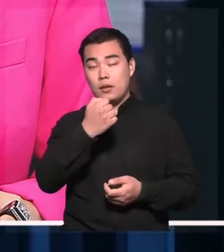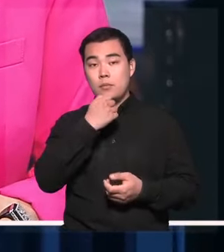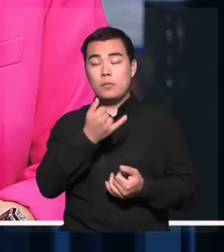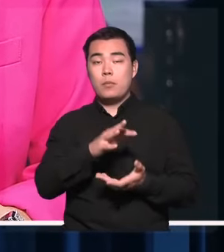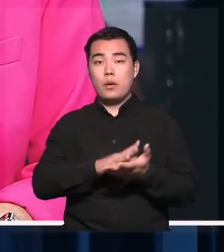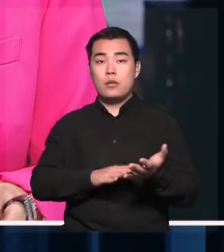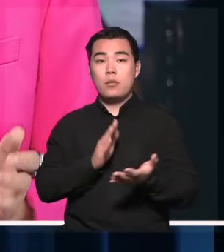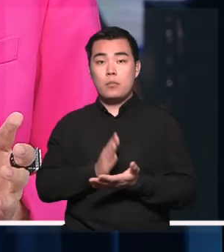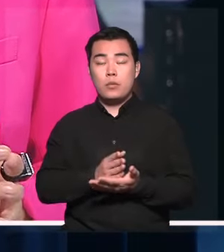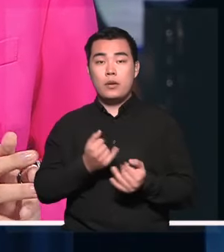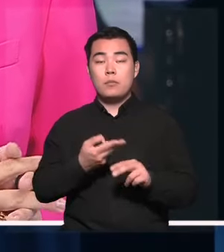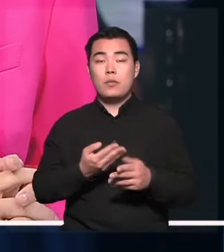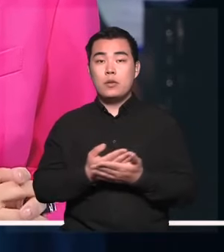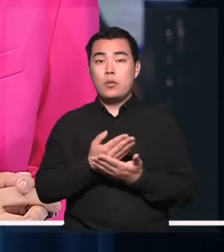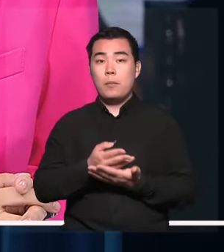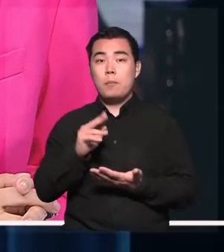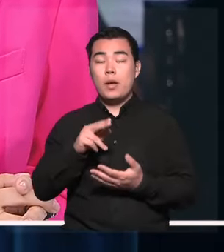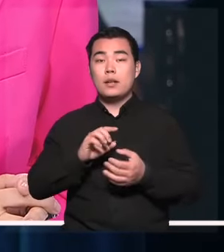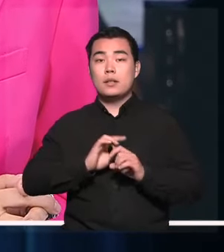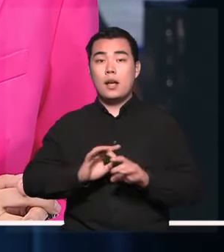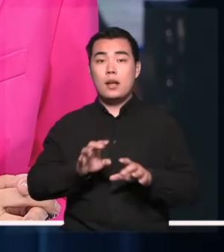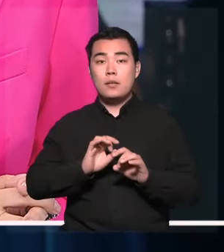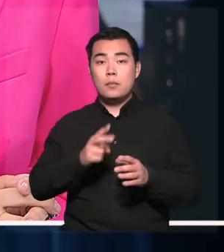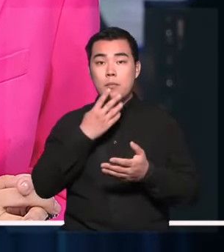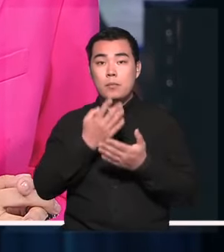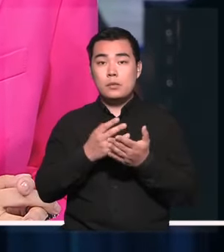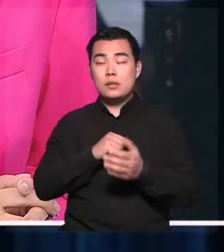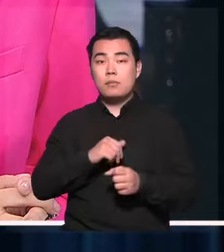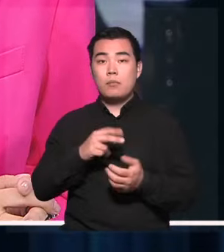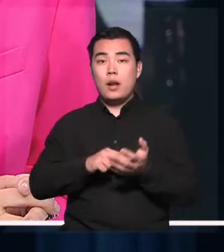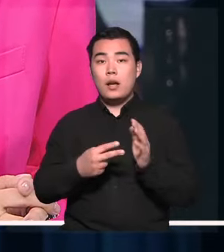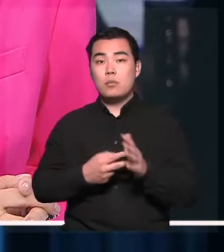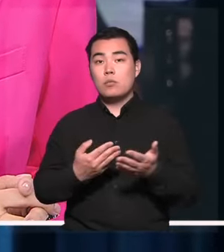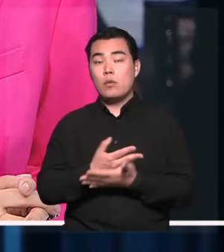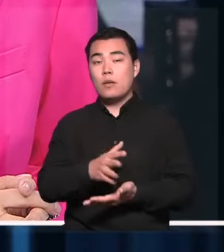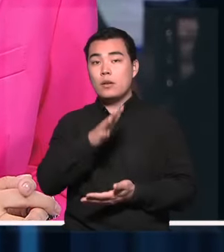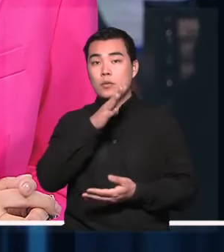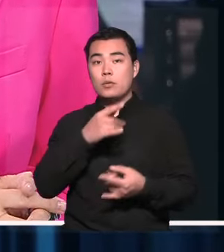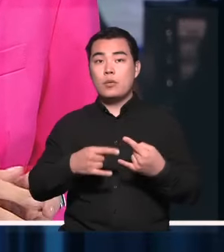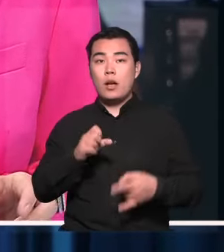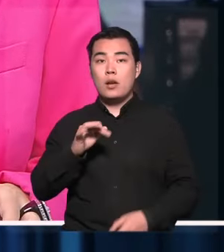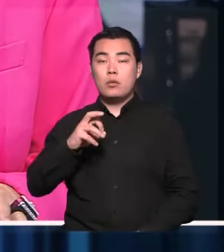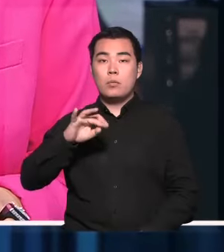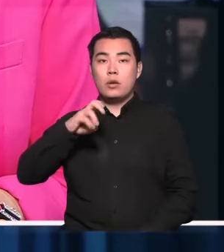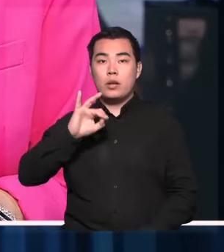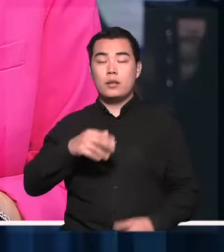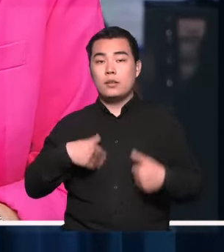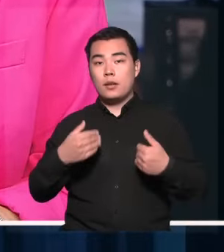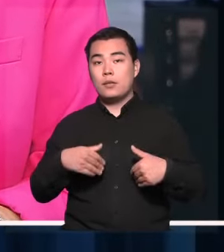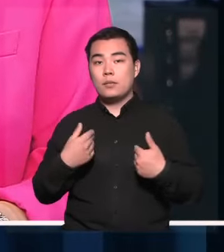әрі қарай жалғастырамыз. Итоги пятницы мы подводим в информационно-аналитической программе «Новое время». В студии Айгүл Мүкей. Здравствуйте.